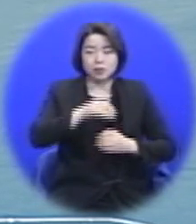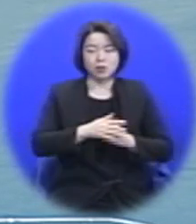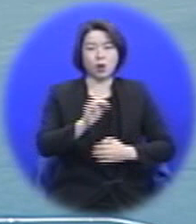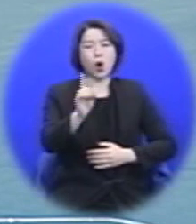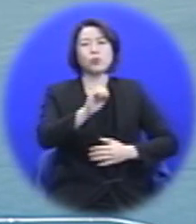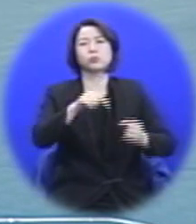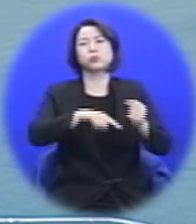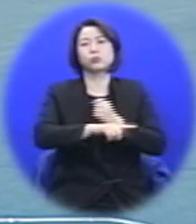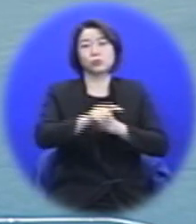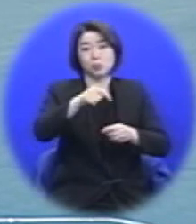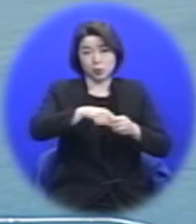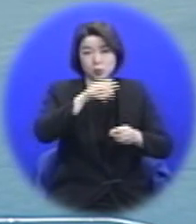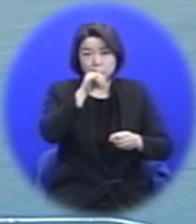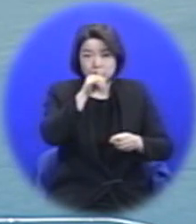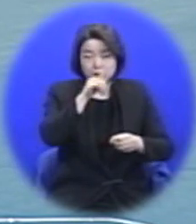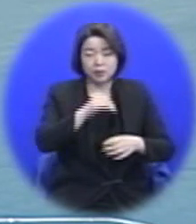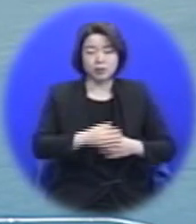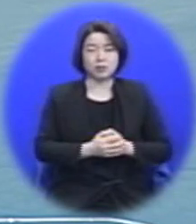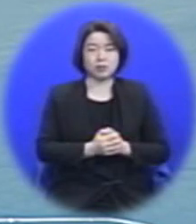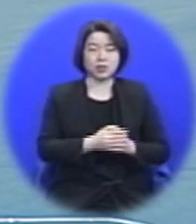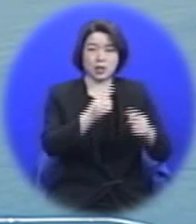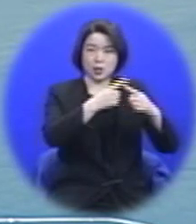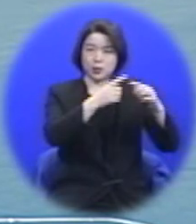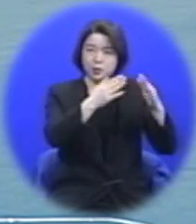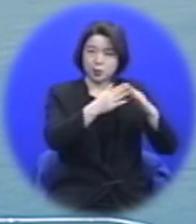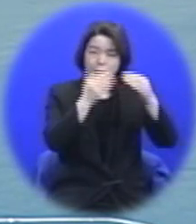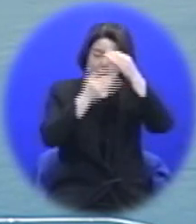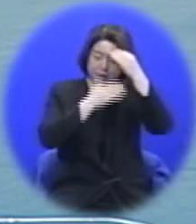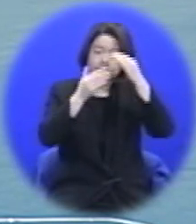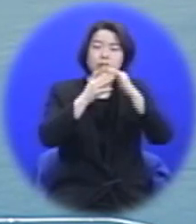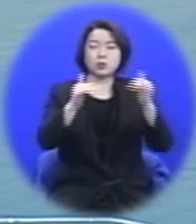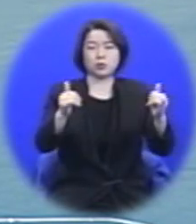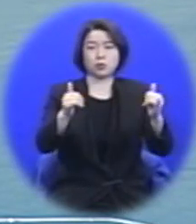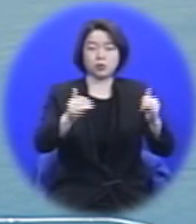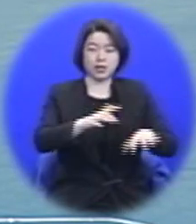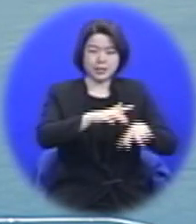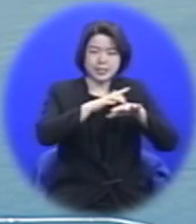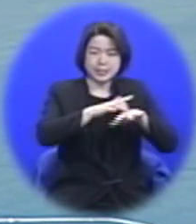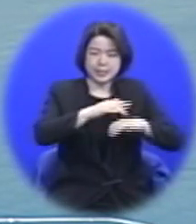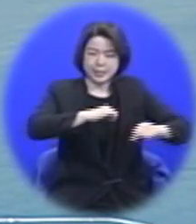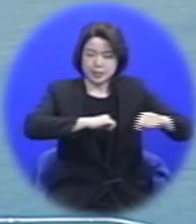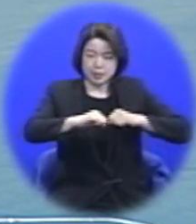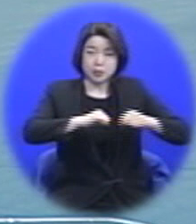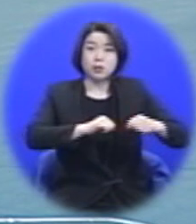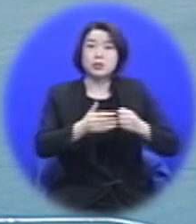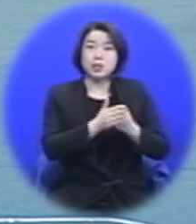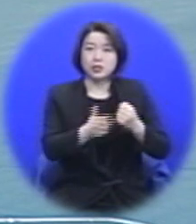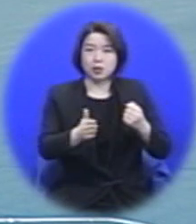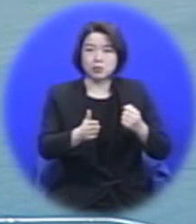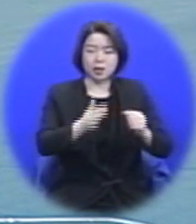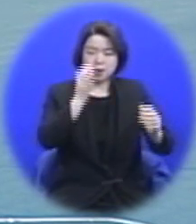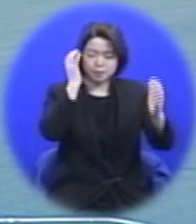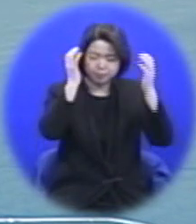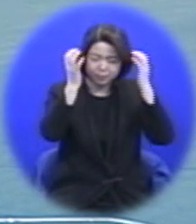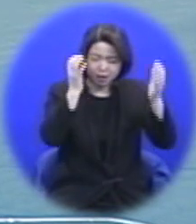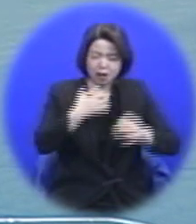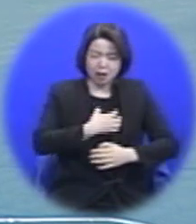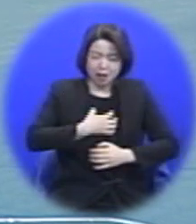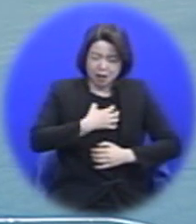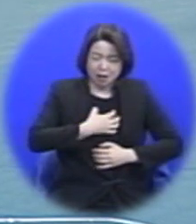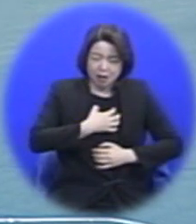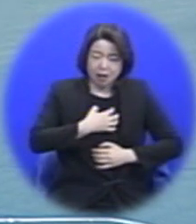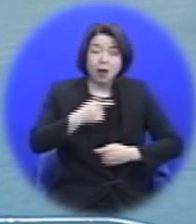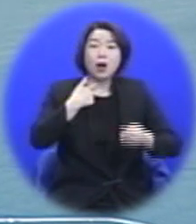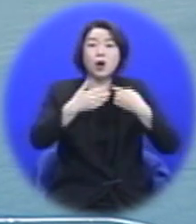의도일까요? 교회와 성도들이 사탄이 역사하기 때문에 환난을 당하고 어려움을